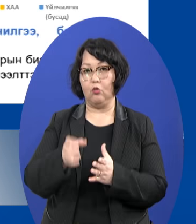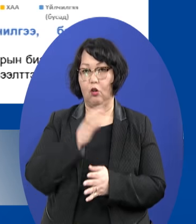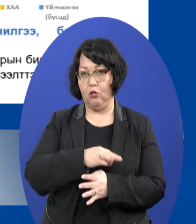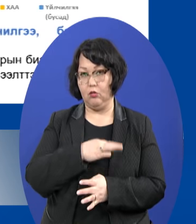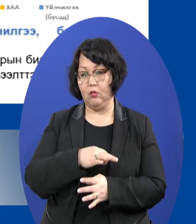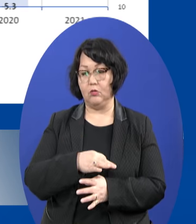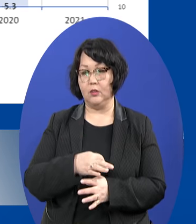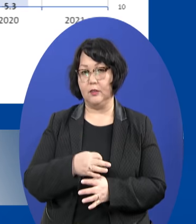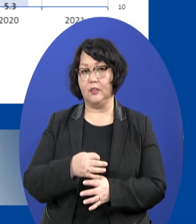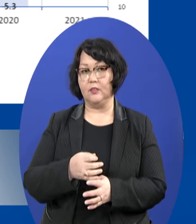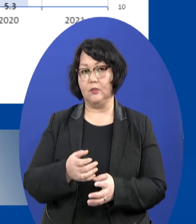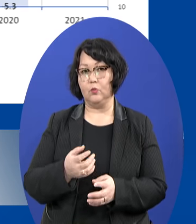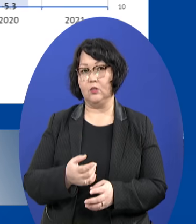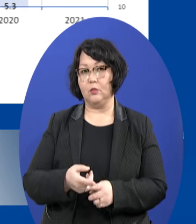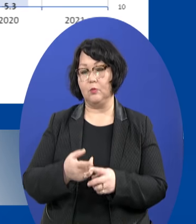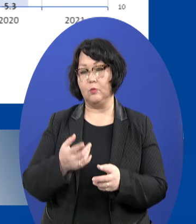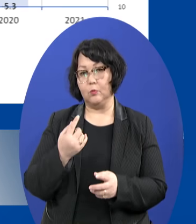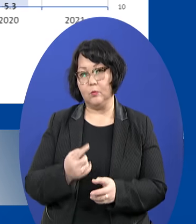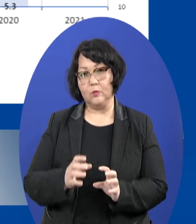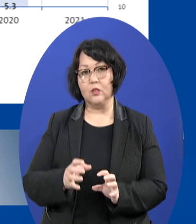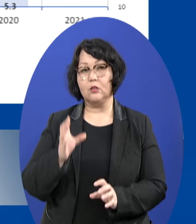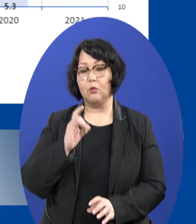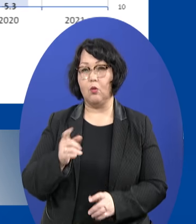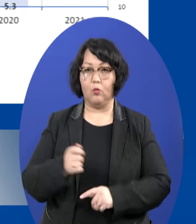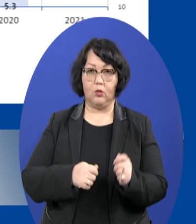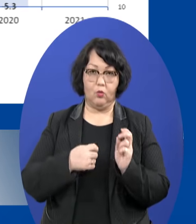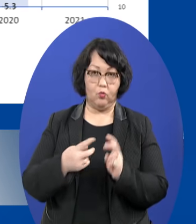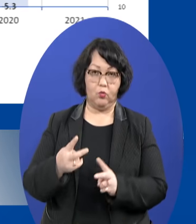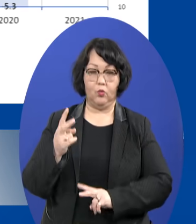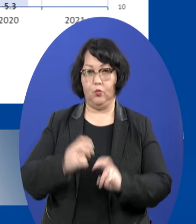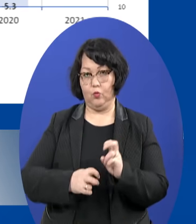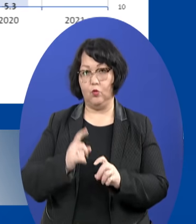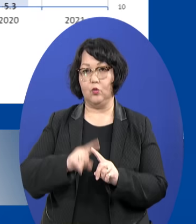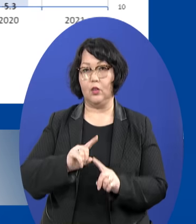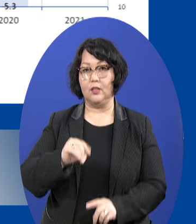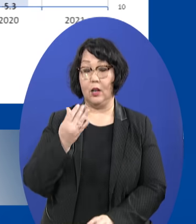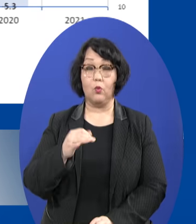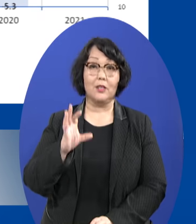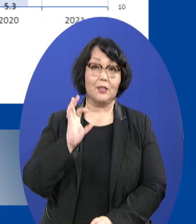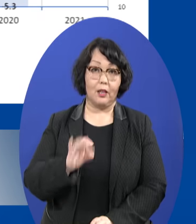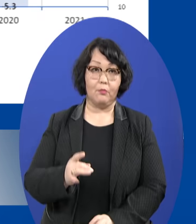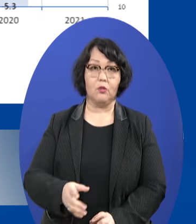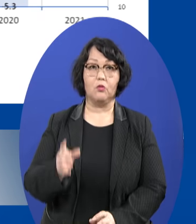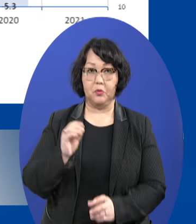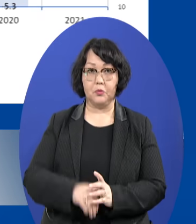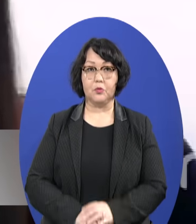бизнес эрхлэгчдэд байна. Салбараар нь ангилж үзвэл худалдаа үйлчилгээ, үйлдвэрлэл, хөдөө аж ахуйн салбар багтаж байгаа юм.